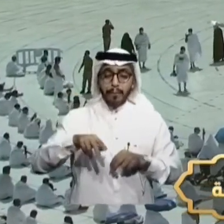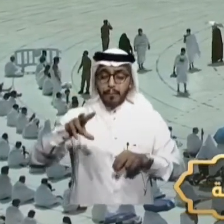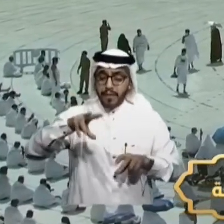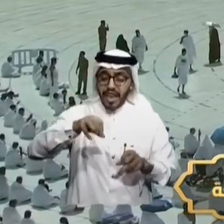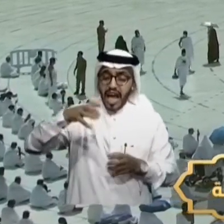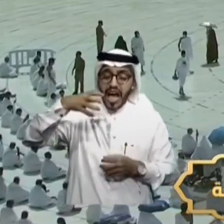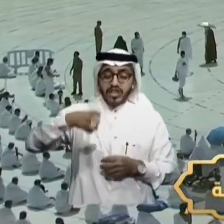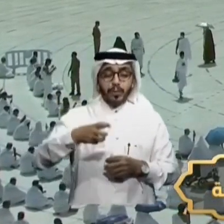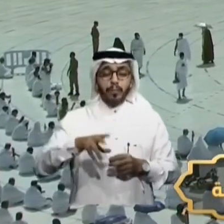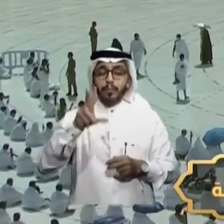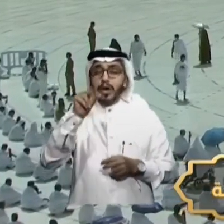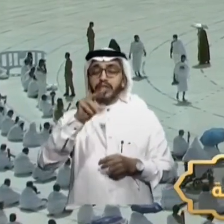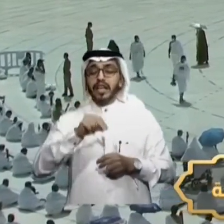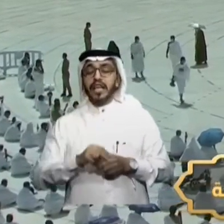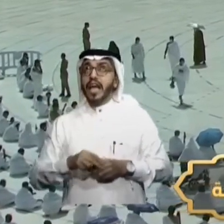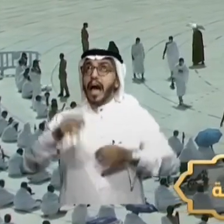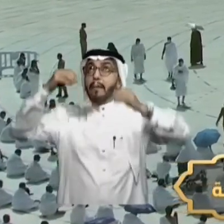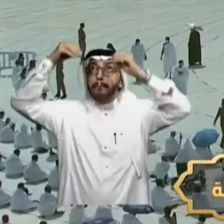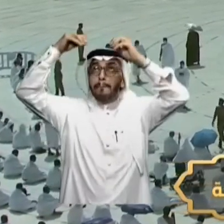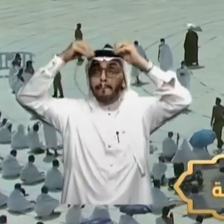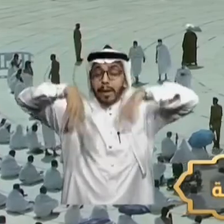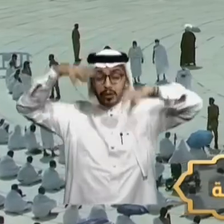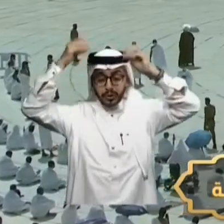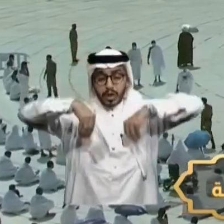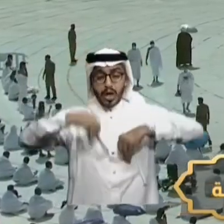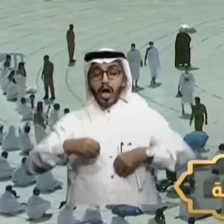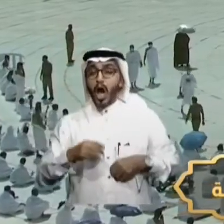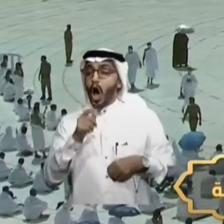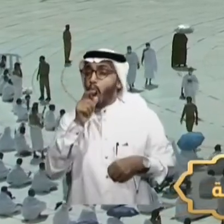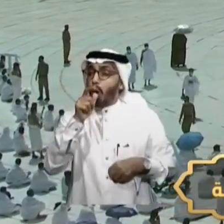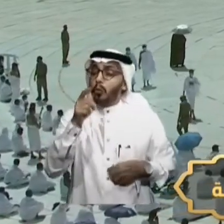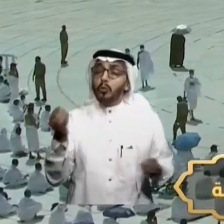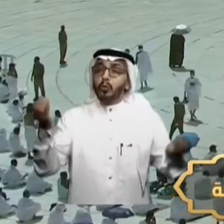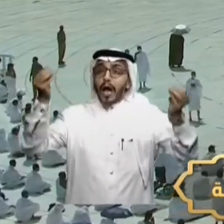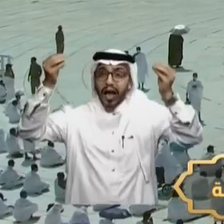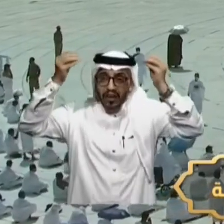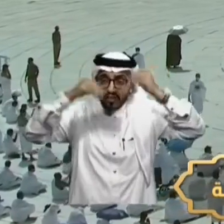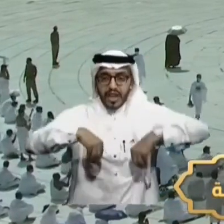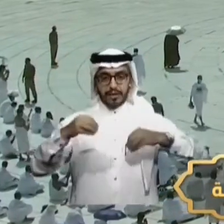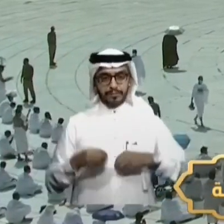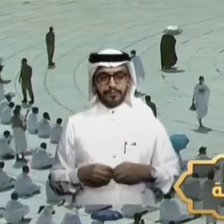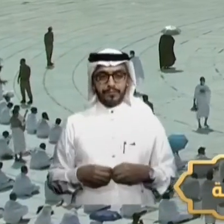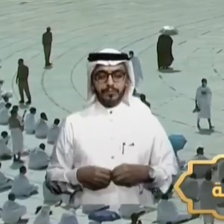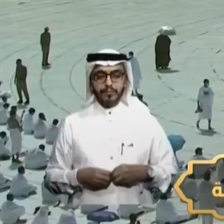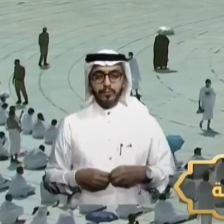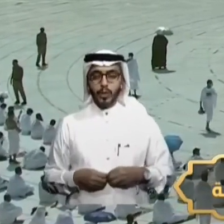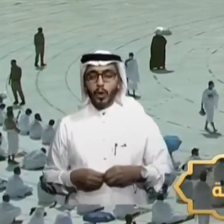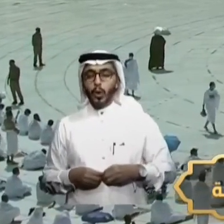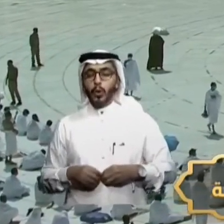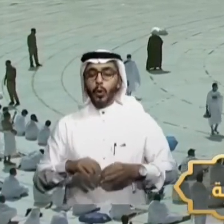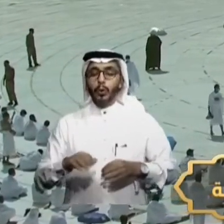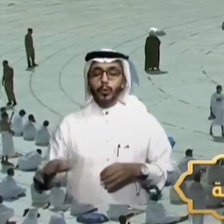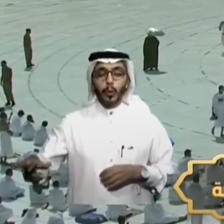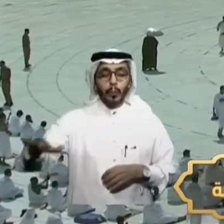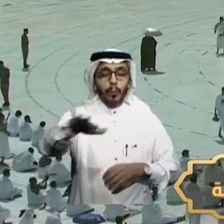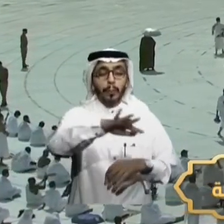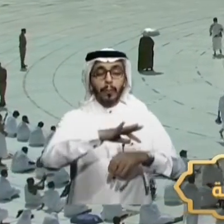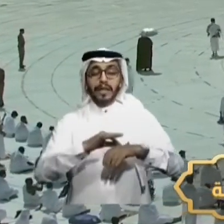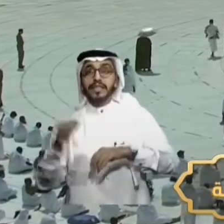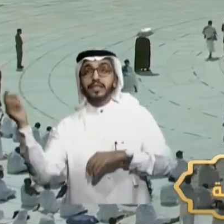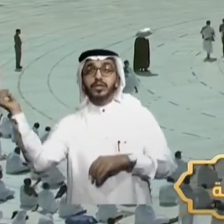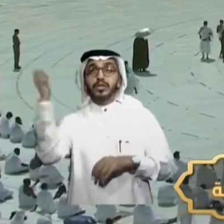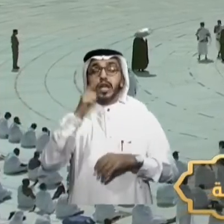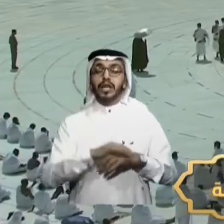الحصى أو مثل قطر الغيث قلنا أكثر. أمة الإسلام،